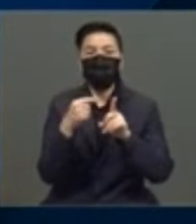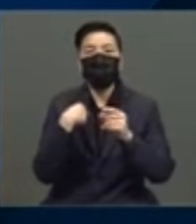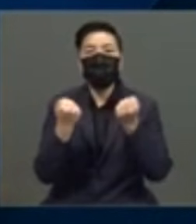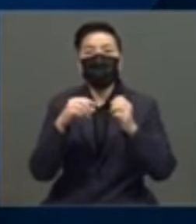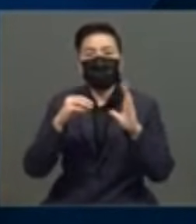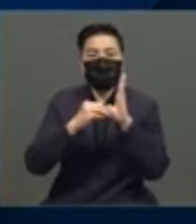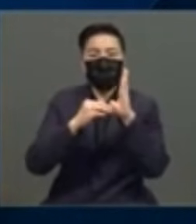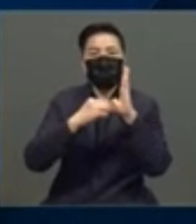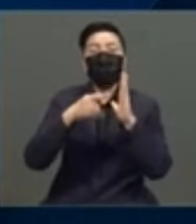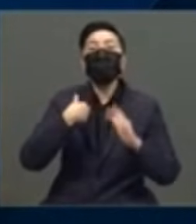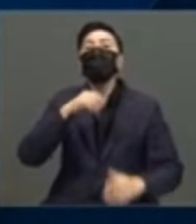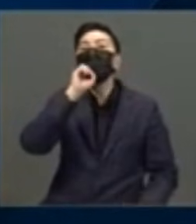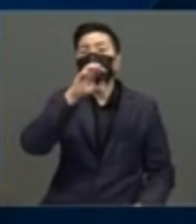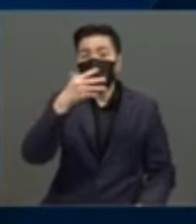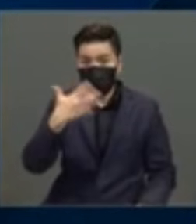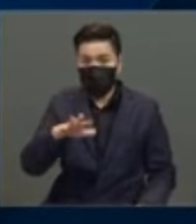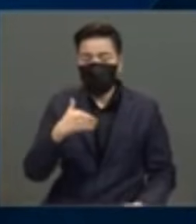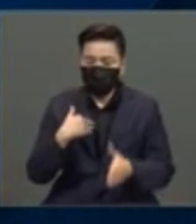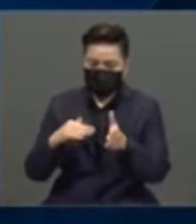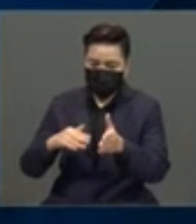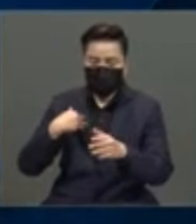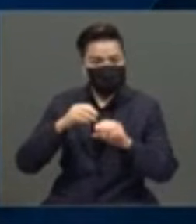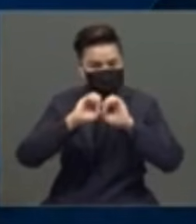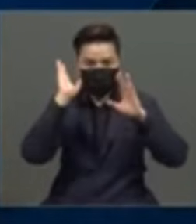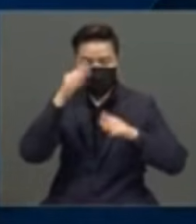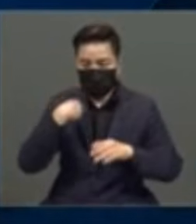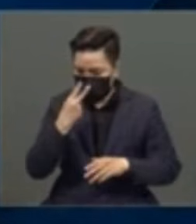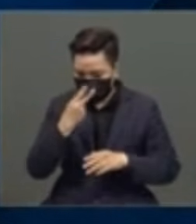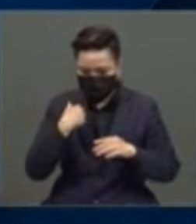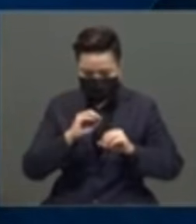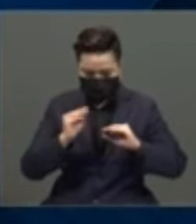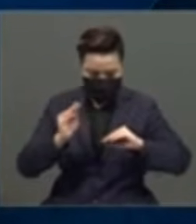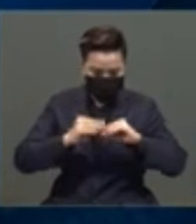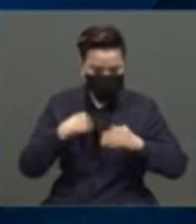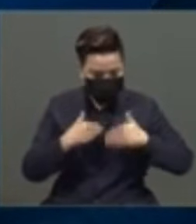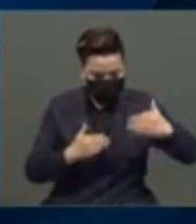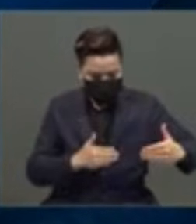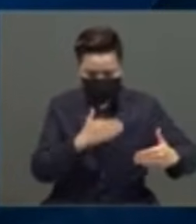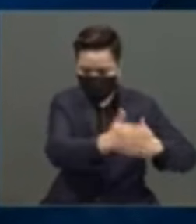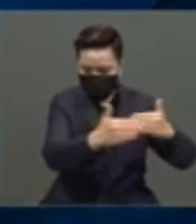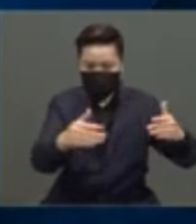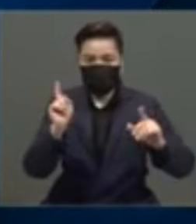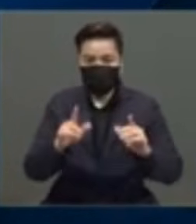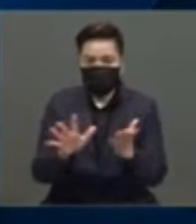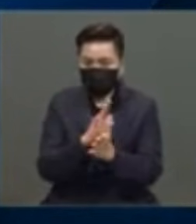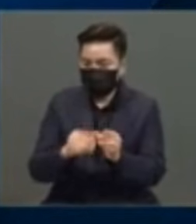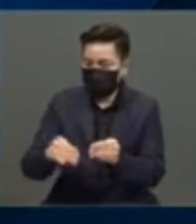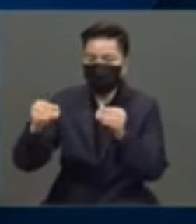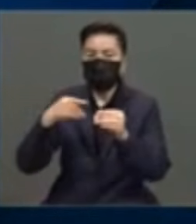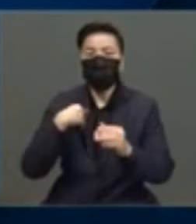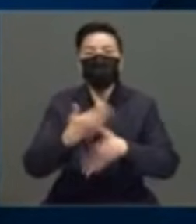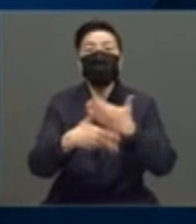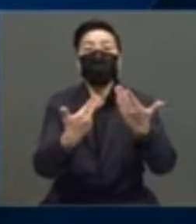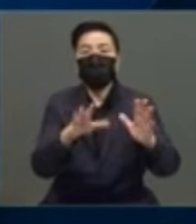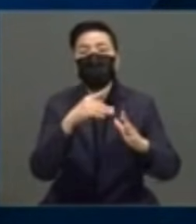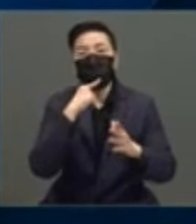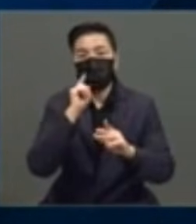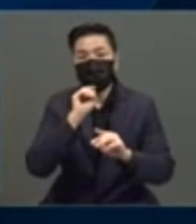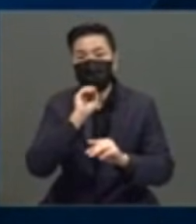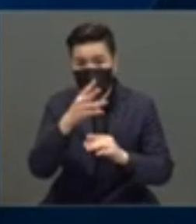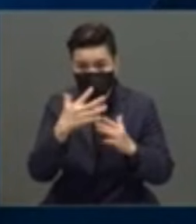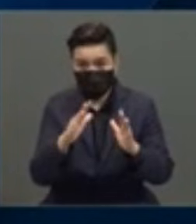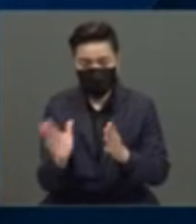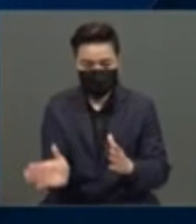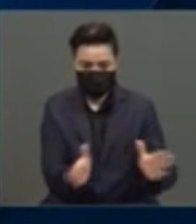านตรวจอันนี้บอกไว้แล้วนะครับแล้วก็เพิ่มขึ้นชัดเจนนะครับแล้วก็มีเอกสารต่างๆมาตรวจอันนี้ผมขออนุญาตไปเร็วๆแต่อีกข้อ